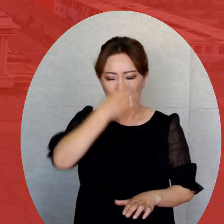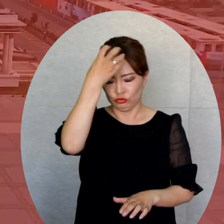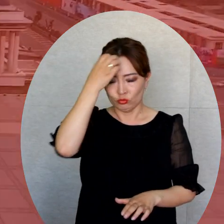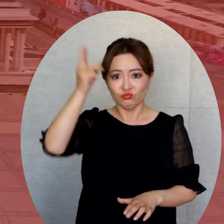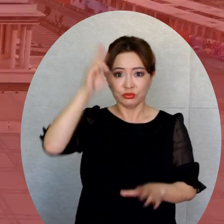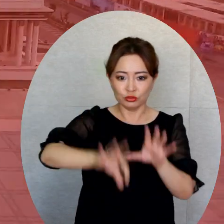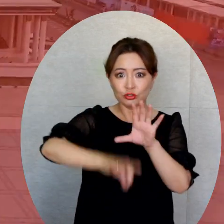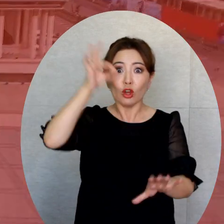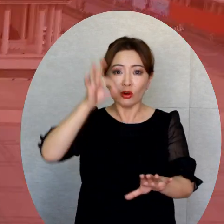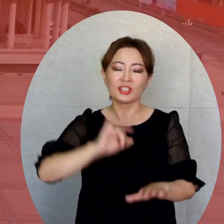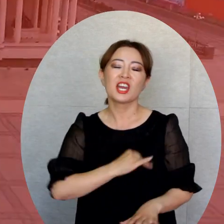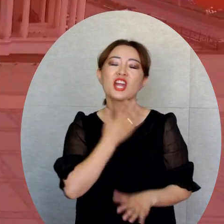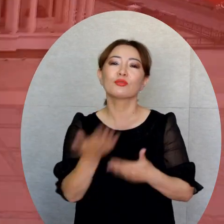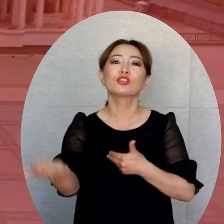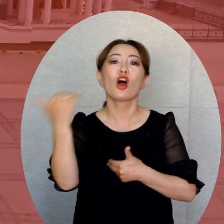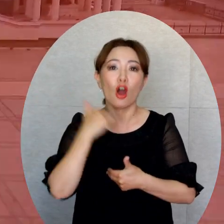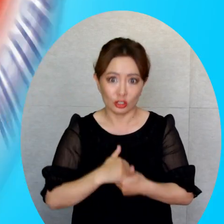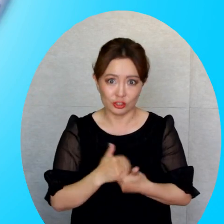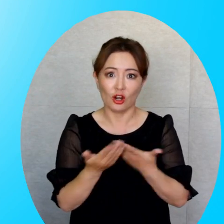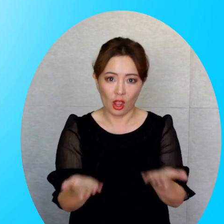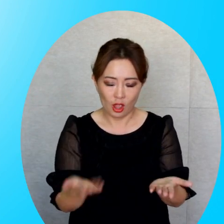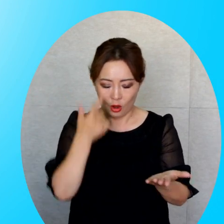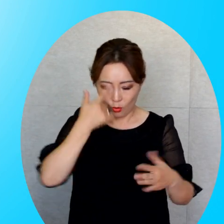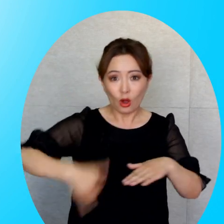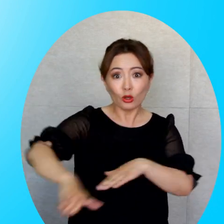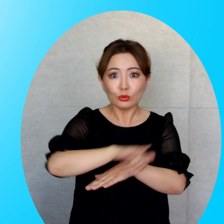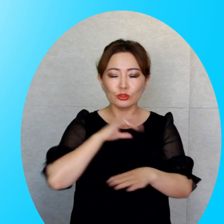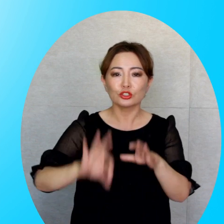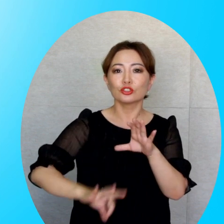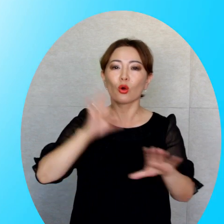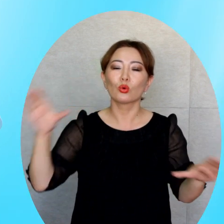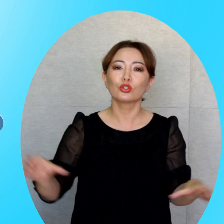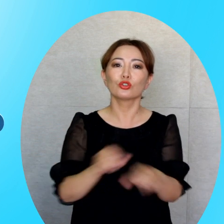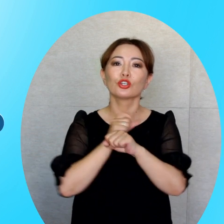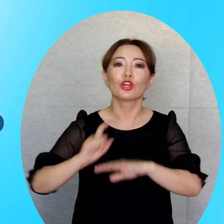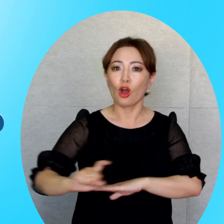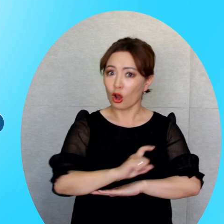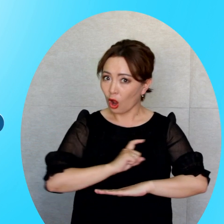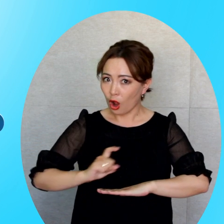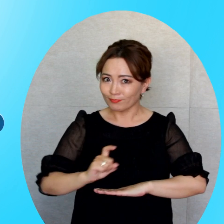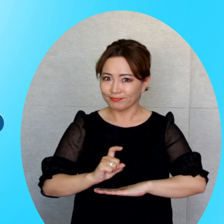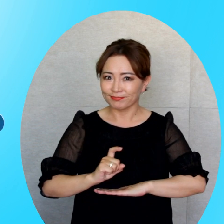сонгох сонгуульд идэвхтэй оролцоорой. Монгол улсын сонгуулийн эрх хөрөө